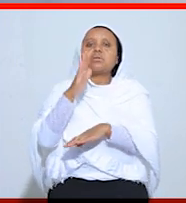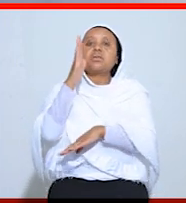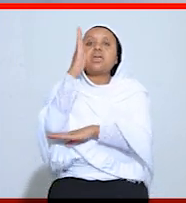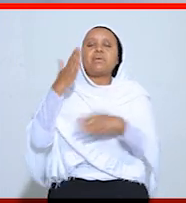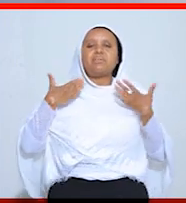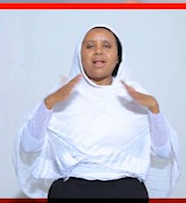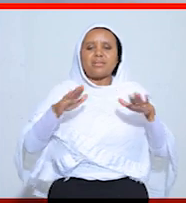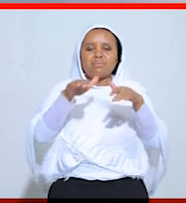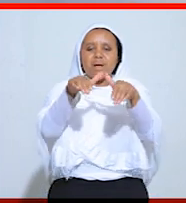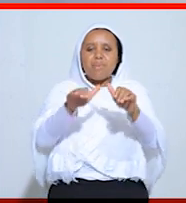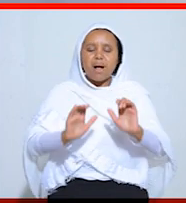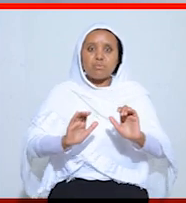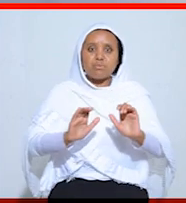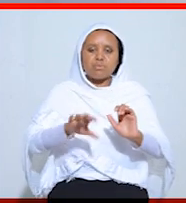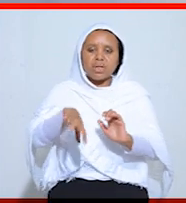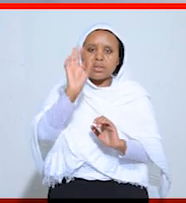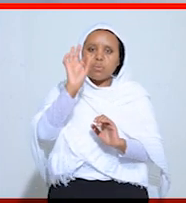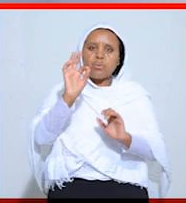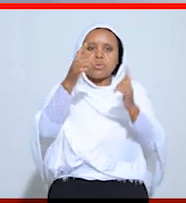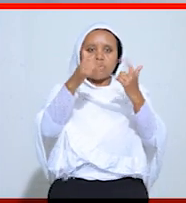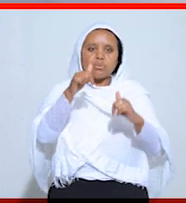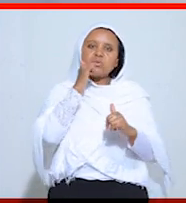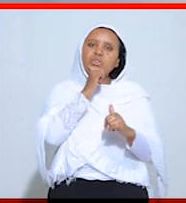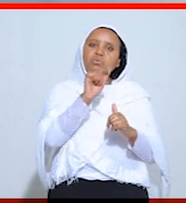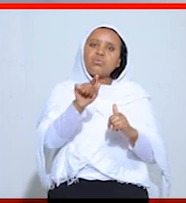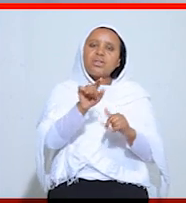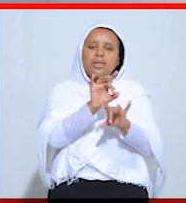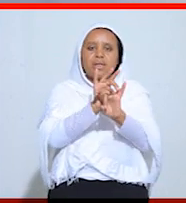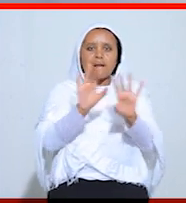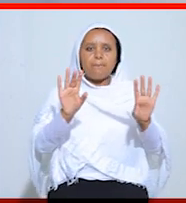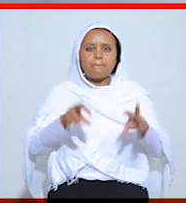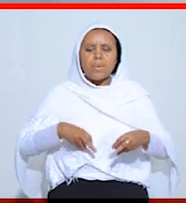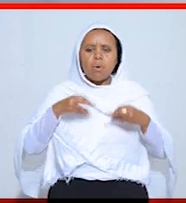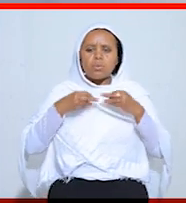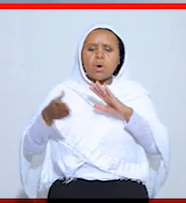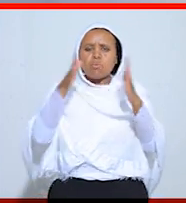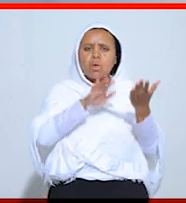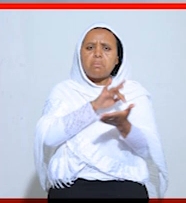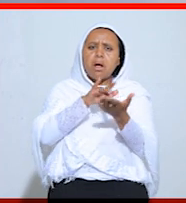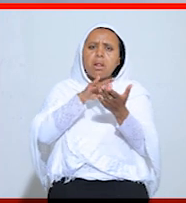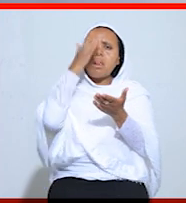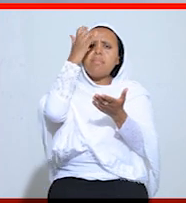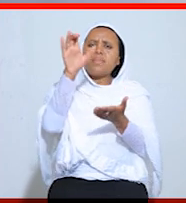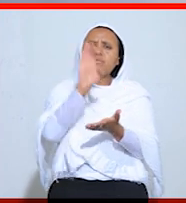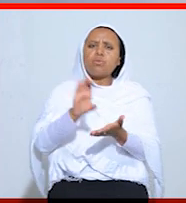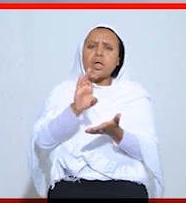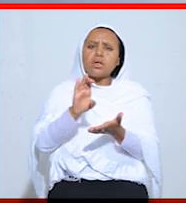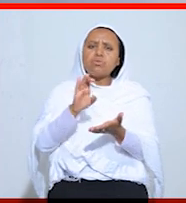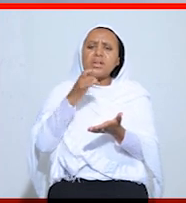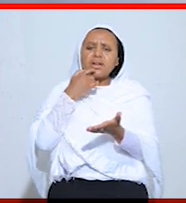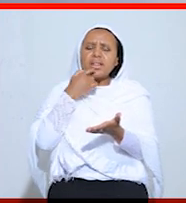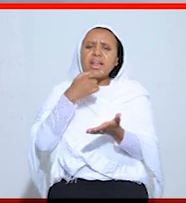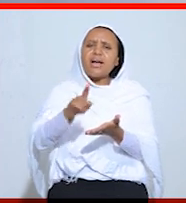የእግዚአብሔር መላእክት ናቸው በመቃብሩ ተገይተው የመጡትን ሴቶች የለም ህያውን ከሙታን መካከል ስለምን